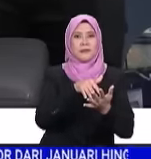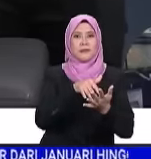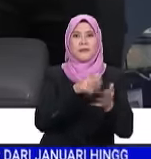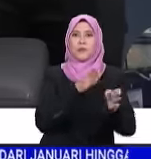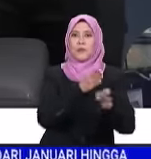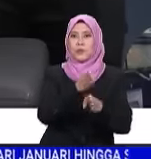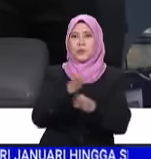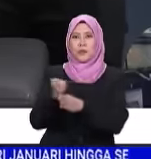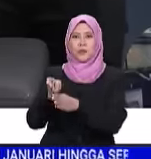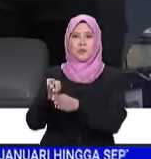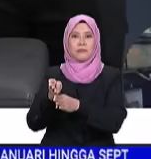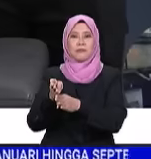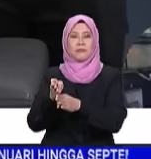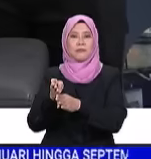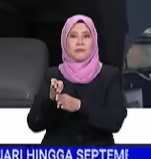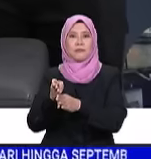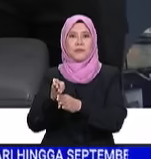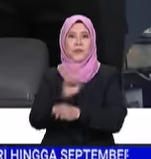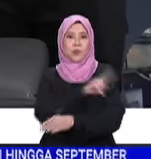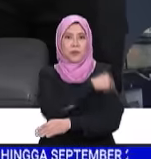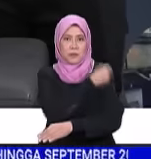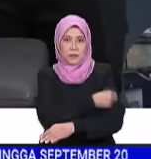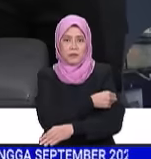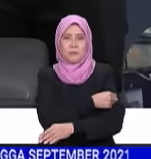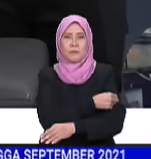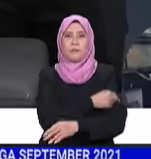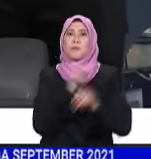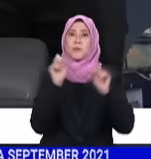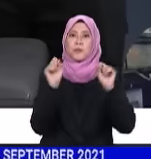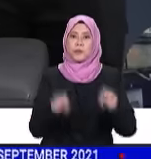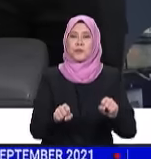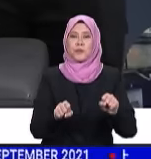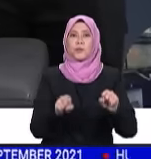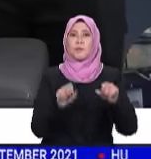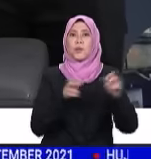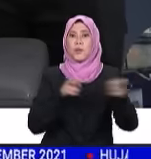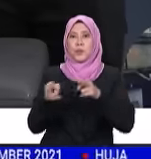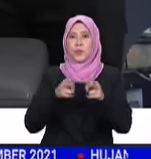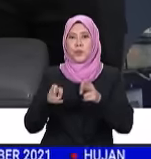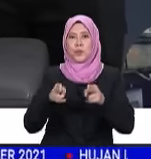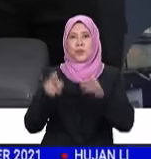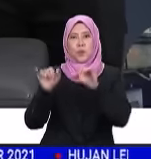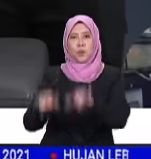jurusan hospitality Boh menguruskan H